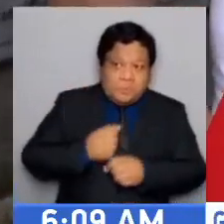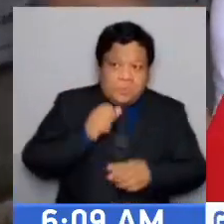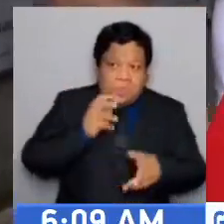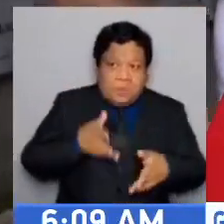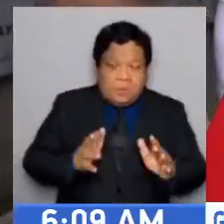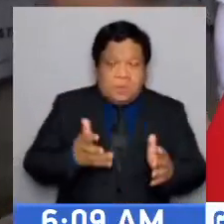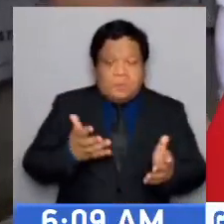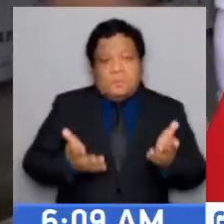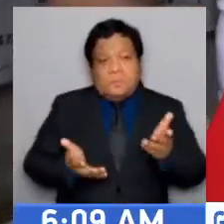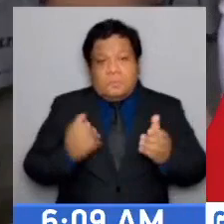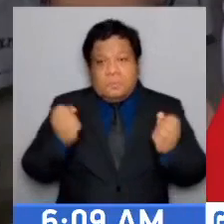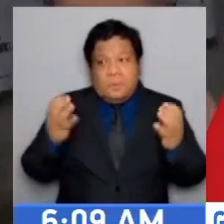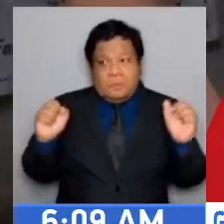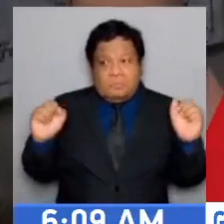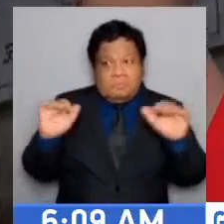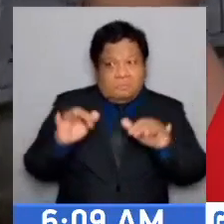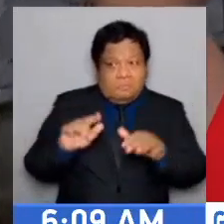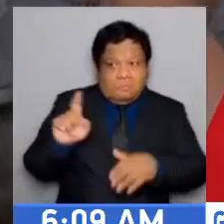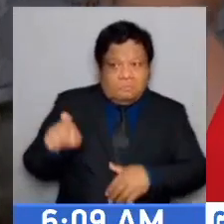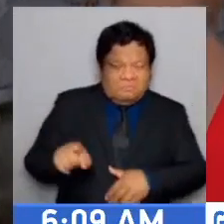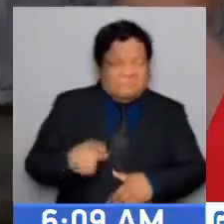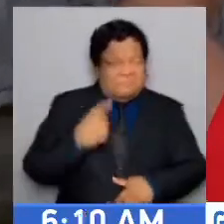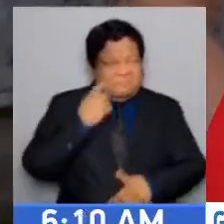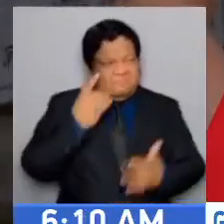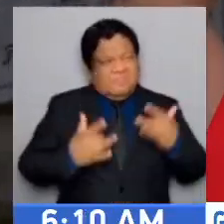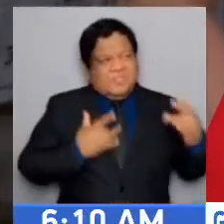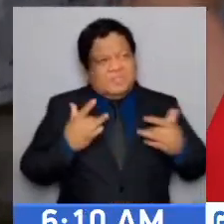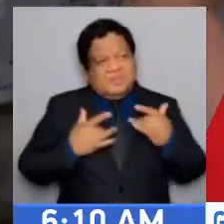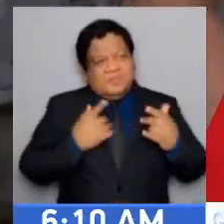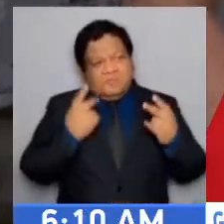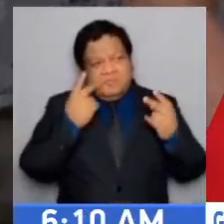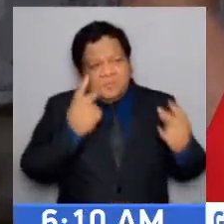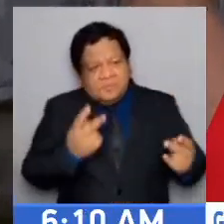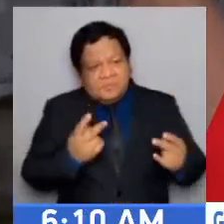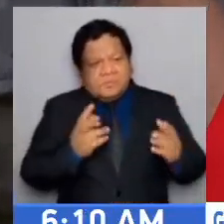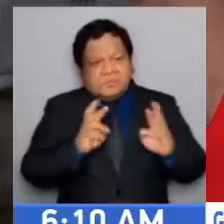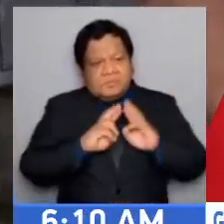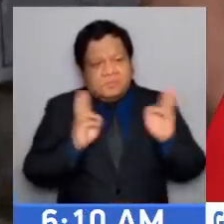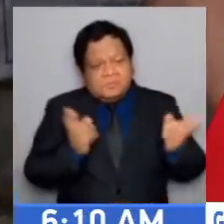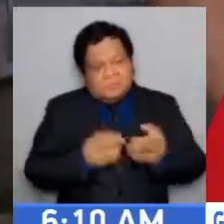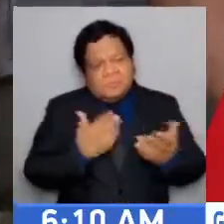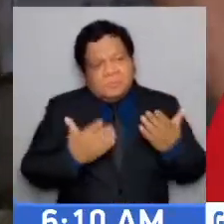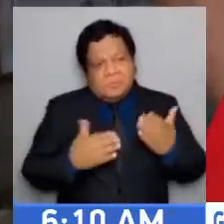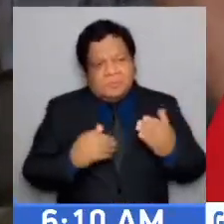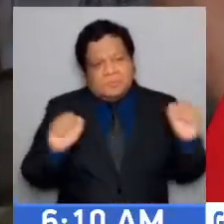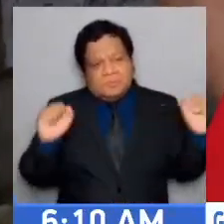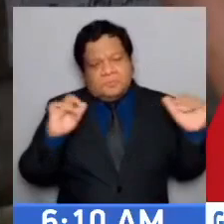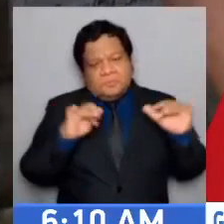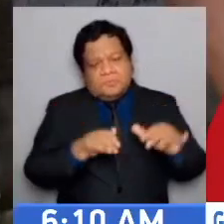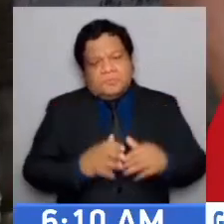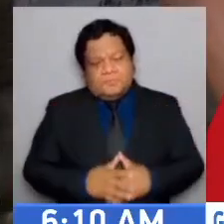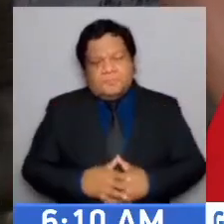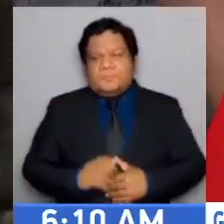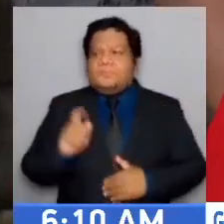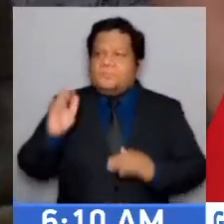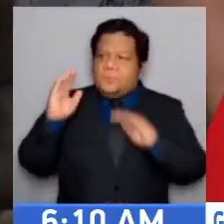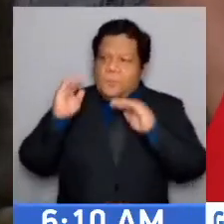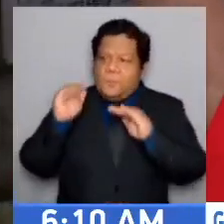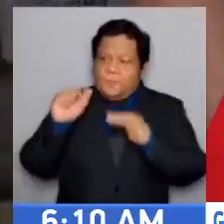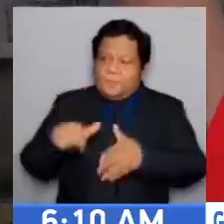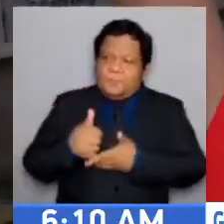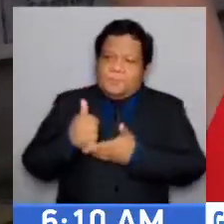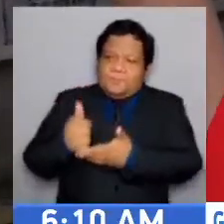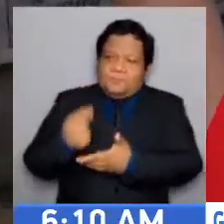ho talagang sabik na madalaw yung kanilang mahal sa buhay. Okay. Sir, Sir Nolito, sana ho makatulong ho ito para sa ginagawa ninyo